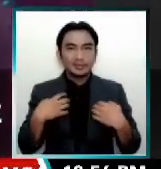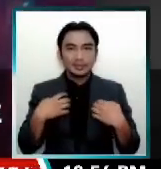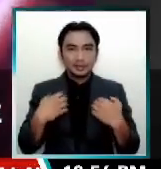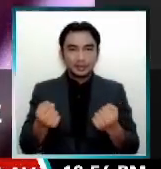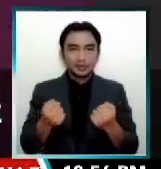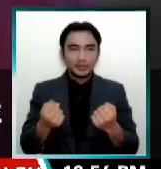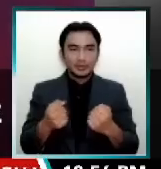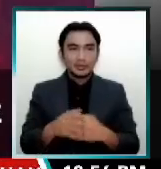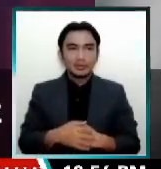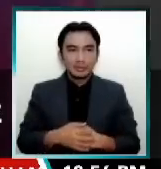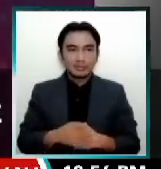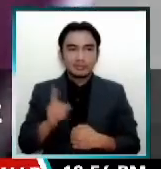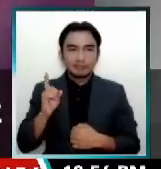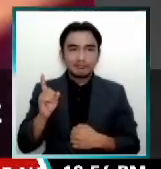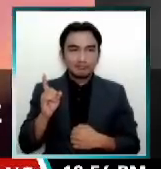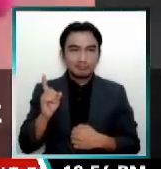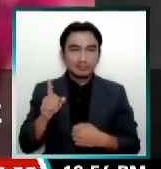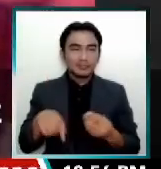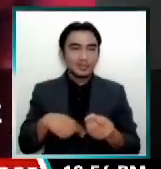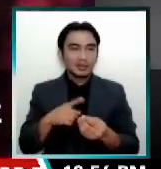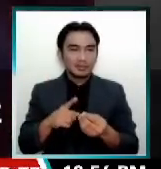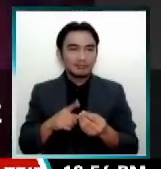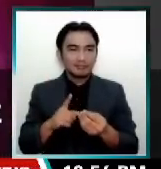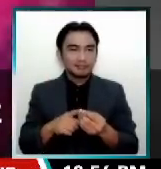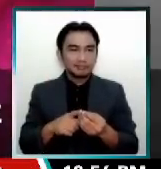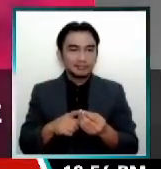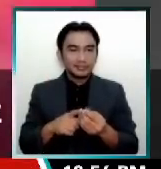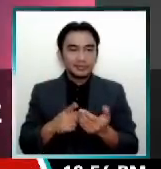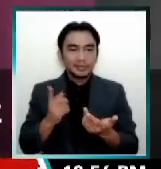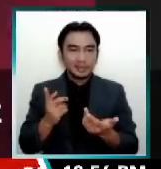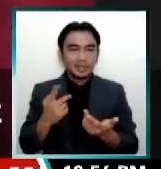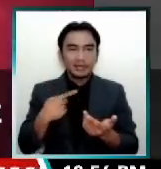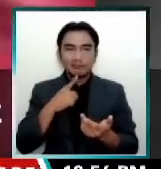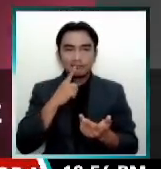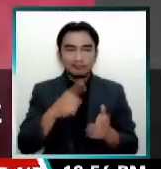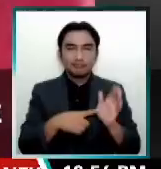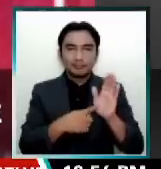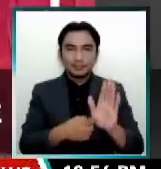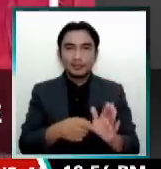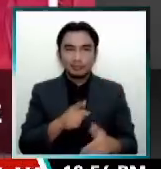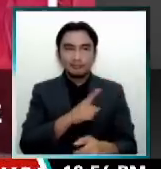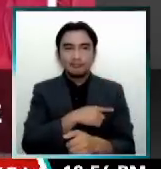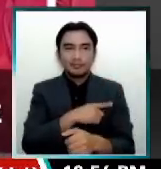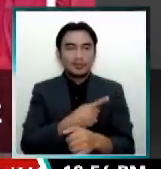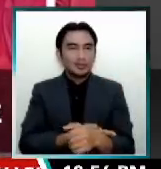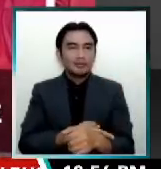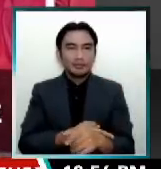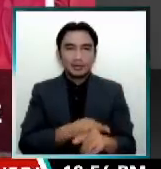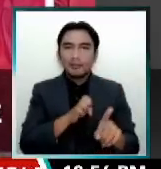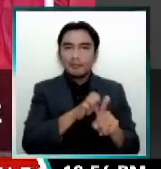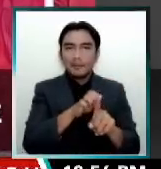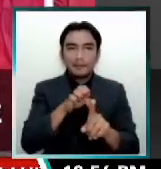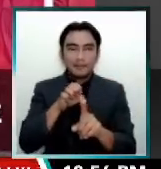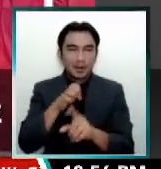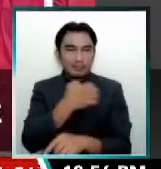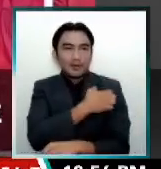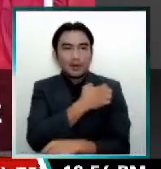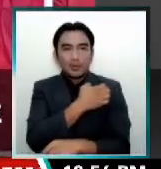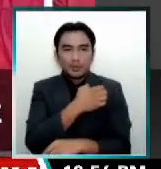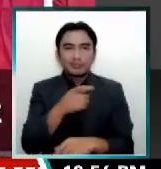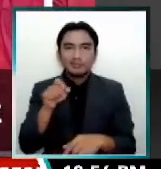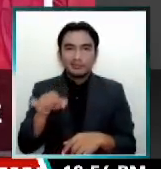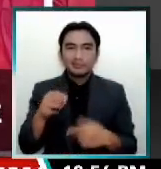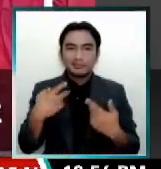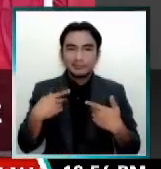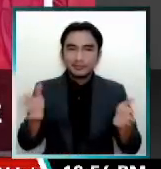an unconventional time. Bukod sa pagiging powerful at empowering, ang kulay raw na ito ay naghihikayat